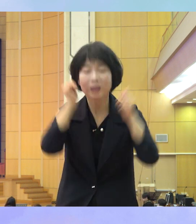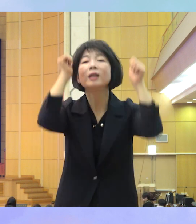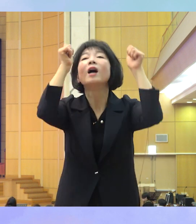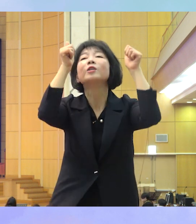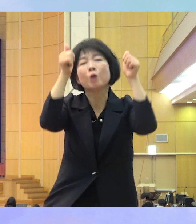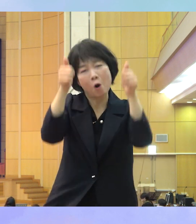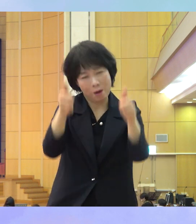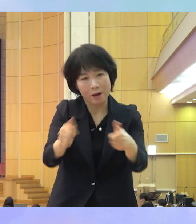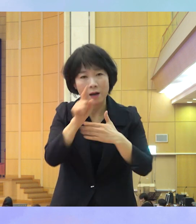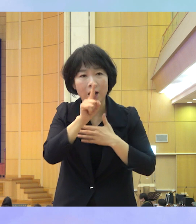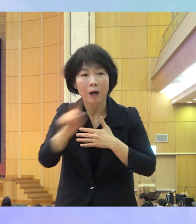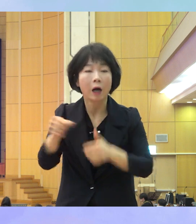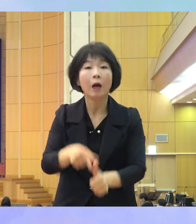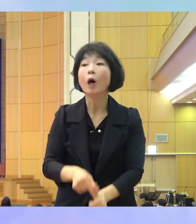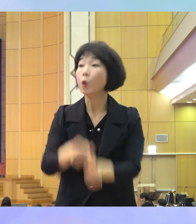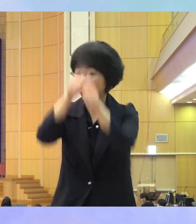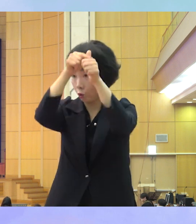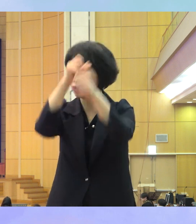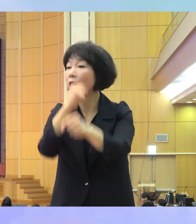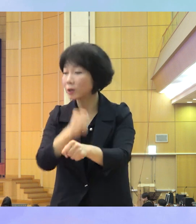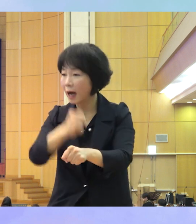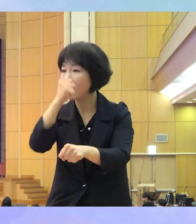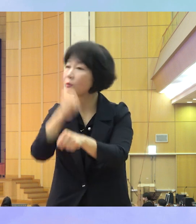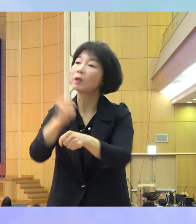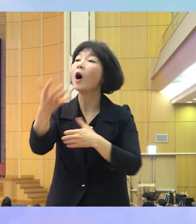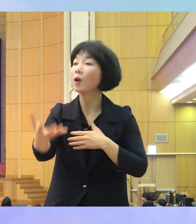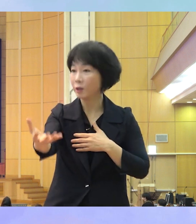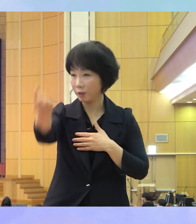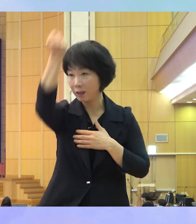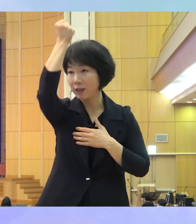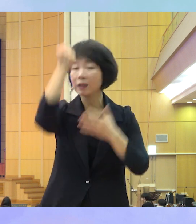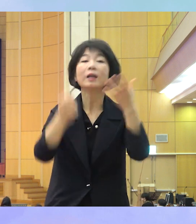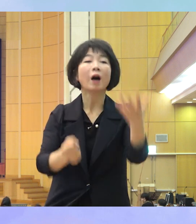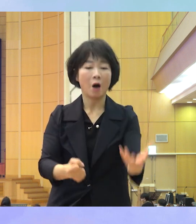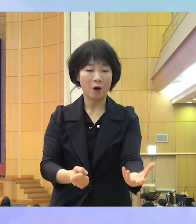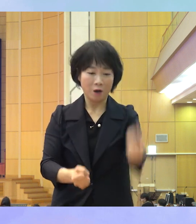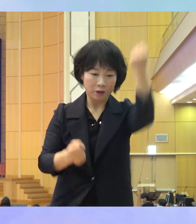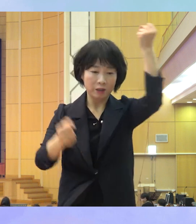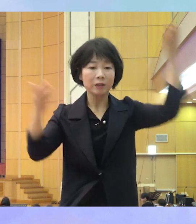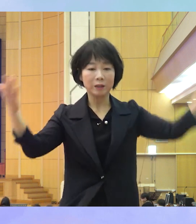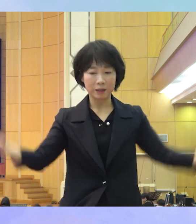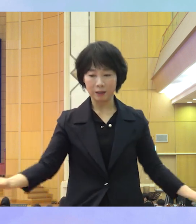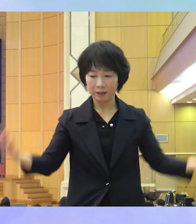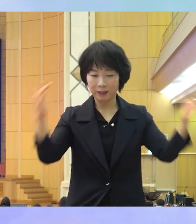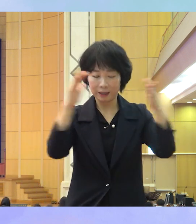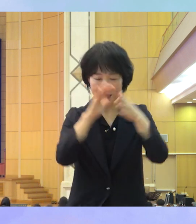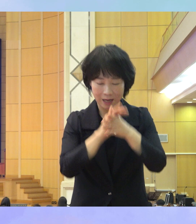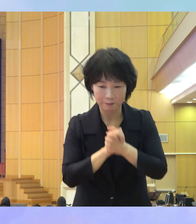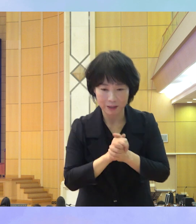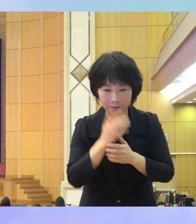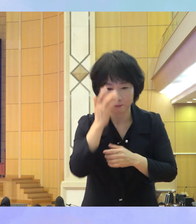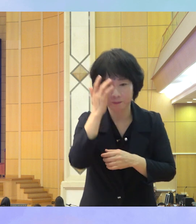겸손하게 절하라. 구원함을 얻으리 얻으리.